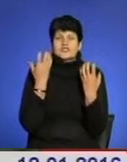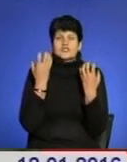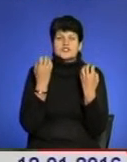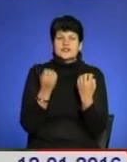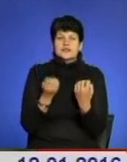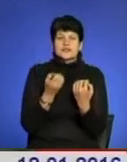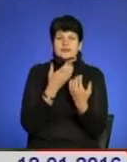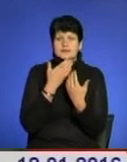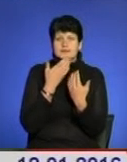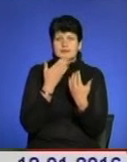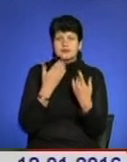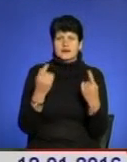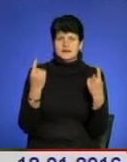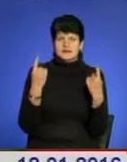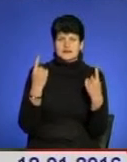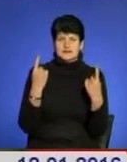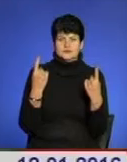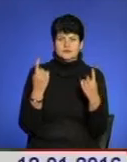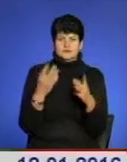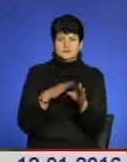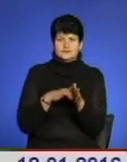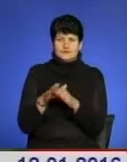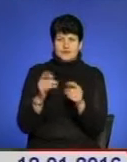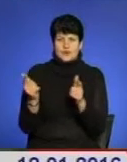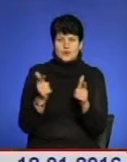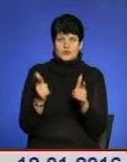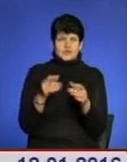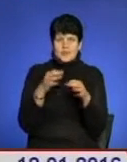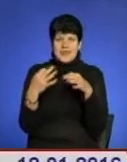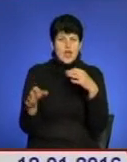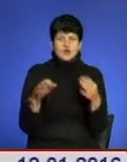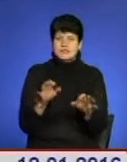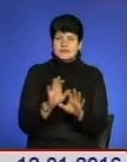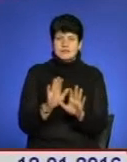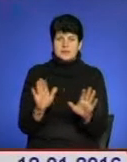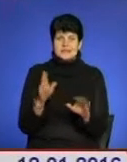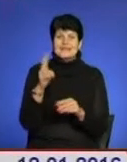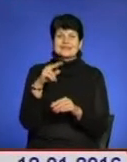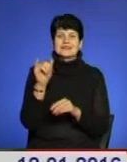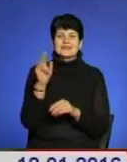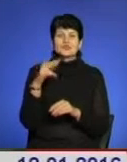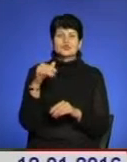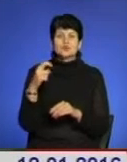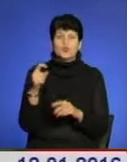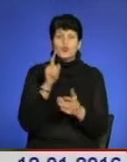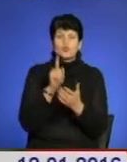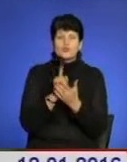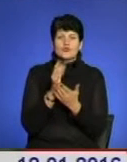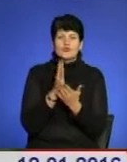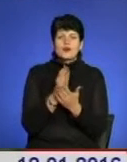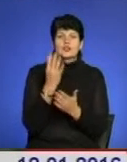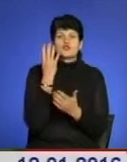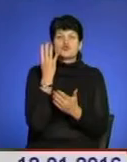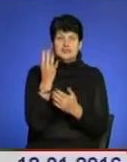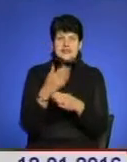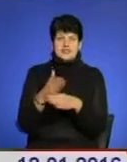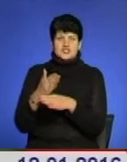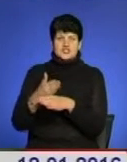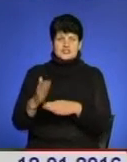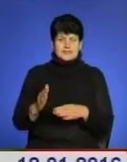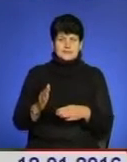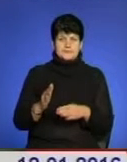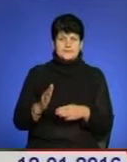такої великої стиглості, щоб не осипалися. Дідух в нас обов'язково складається з 4 частин. Це